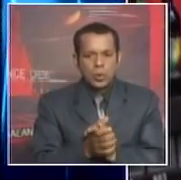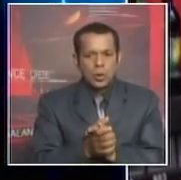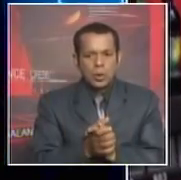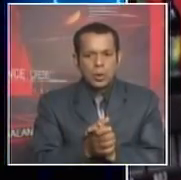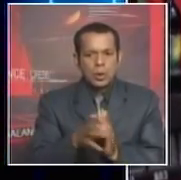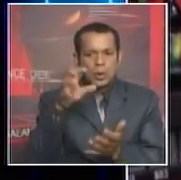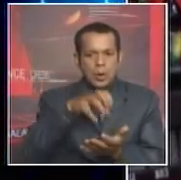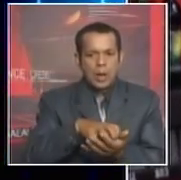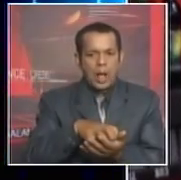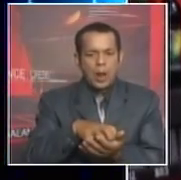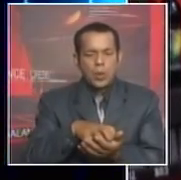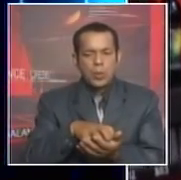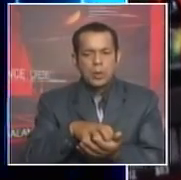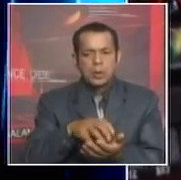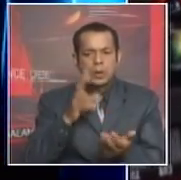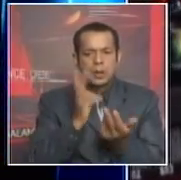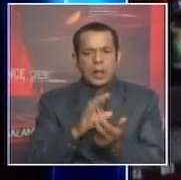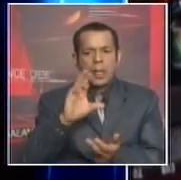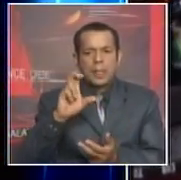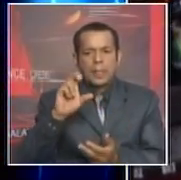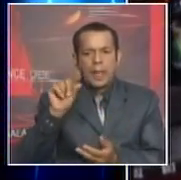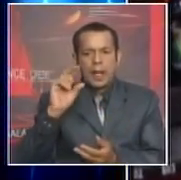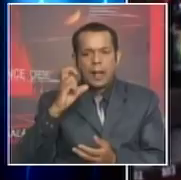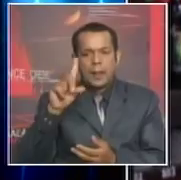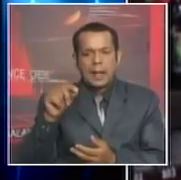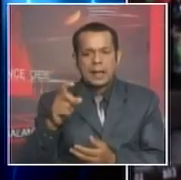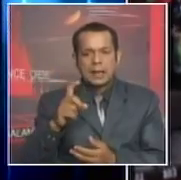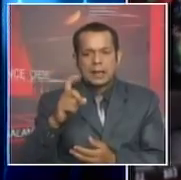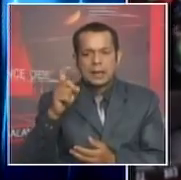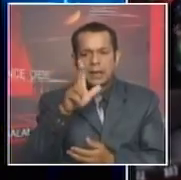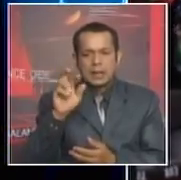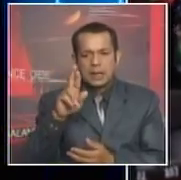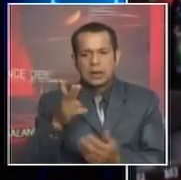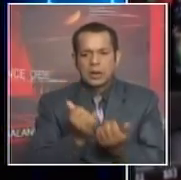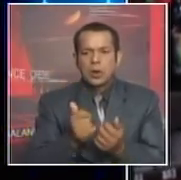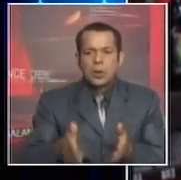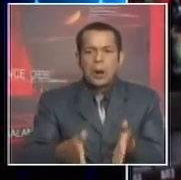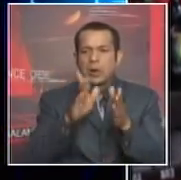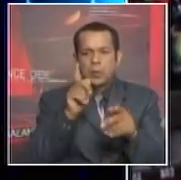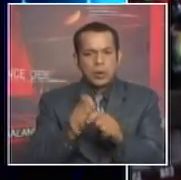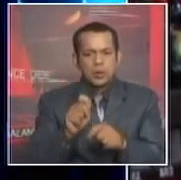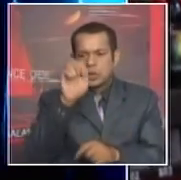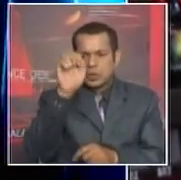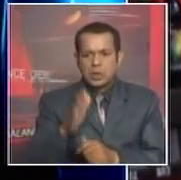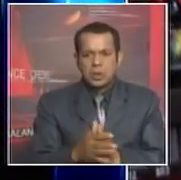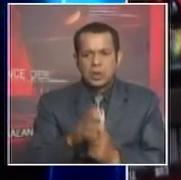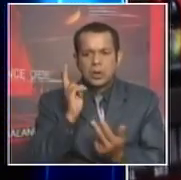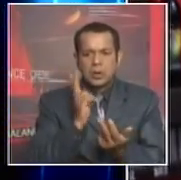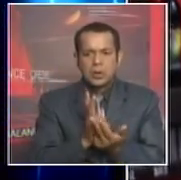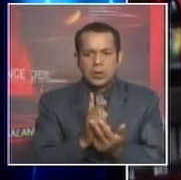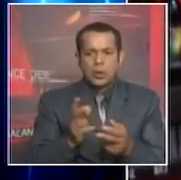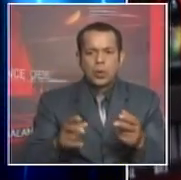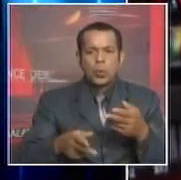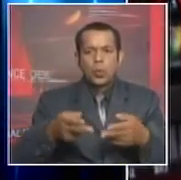ठुलै ठाउँबाट नेताहरूले नै त्यो दादागिरीले गर्दा नै नगरको बाटो अहिलेसम्म तपाईँको राम्रो कम्प्लिट हुन सकेको छैन। अब यस्तै भयो भने हामी अब